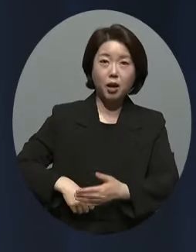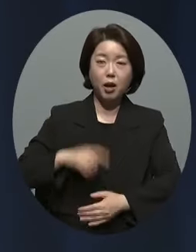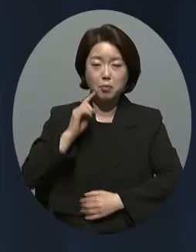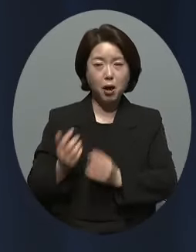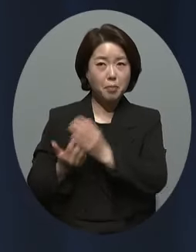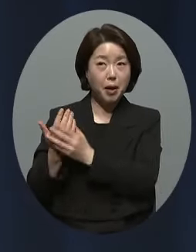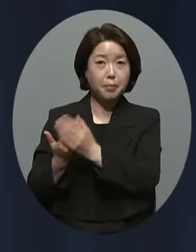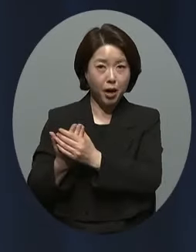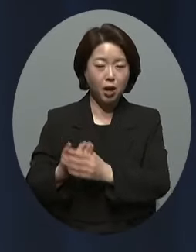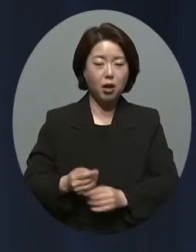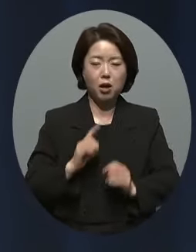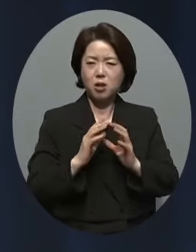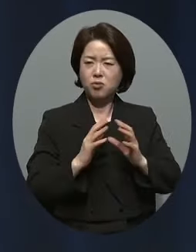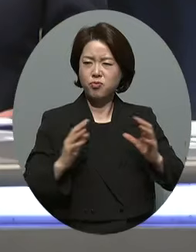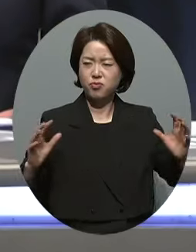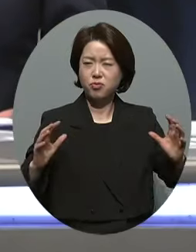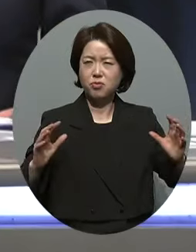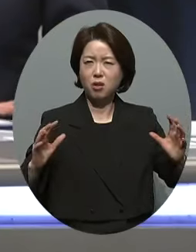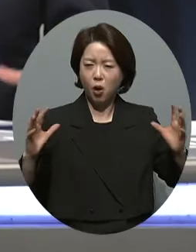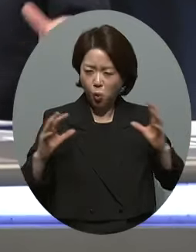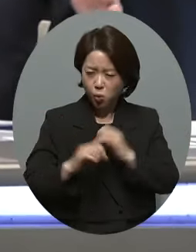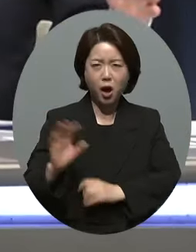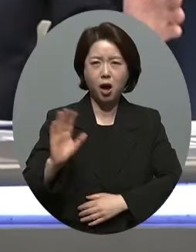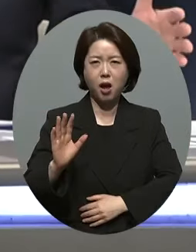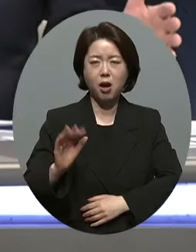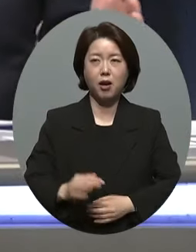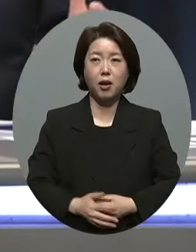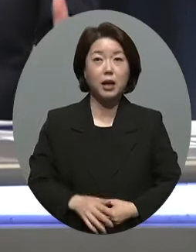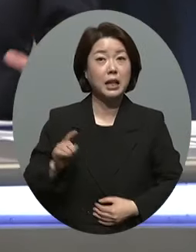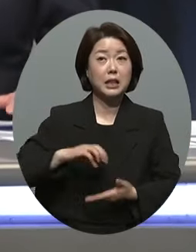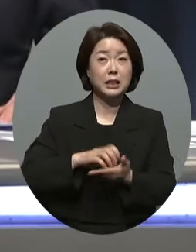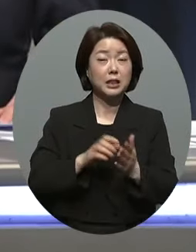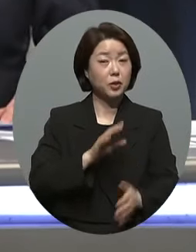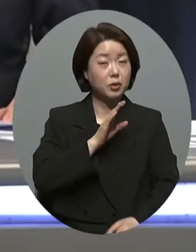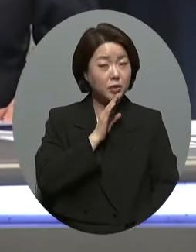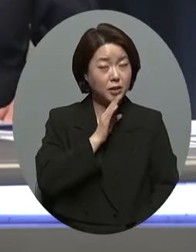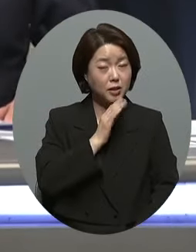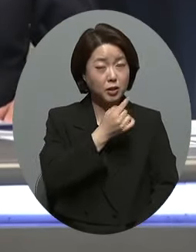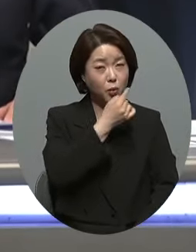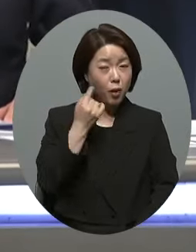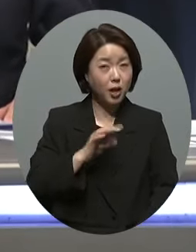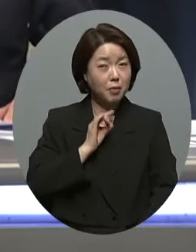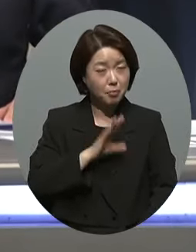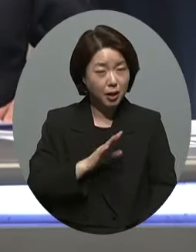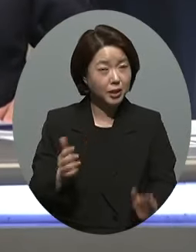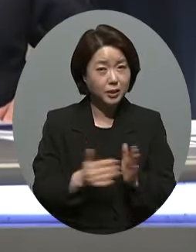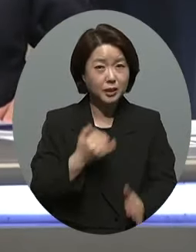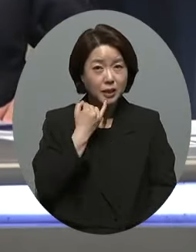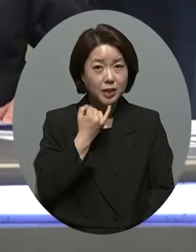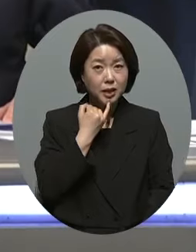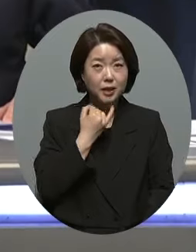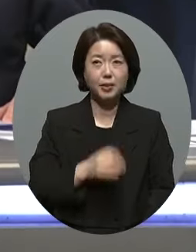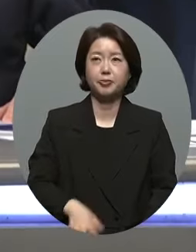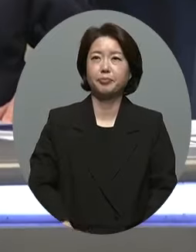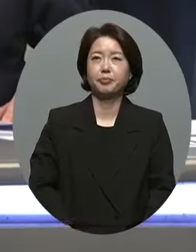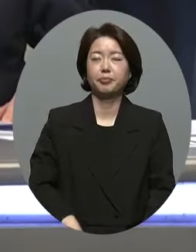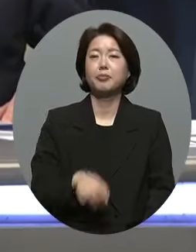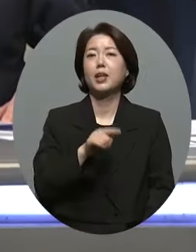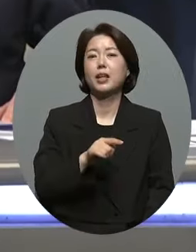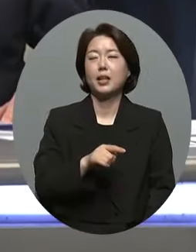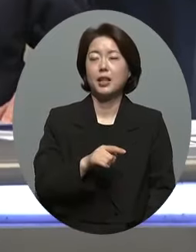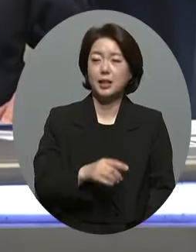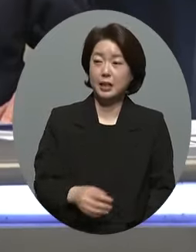나오고 있으면서 후폭풍이 가라앉지 않고 있는 상황 그 정도 사실관계 확인 정도로 될까요 어떻게 보십니까 저는이 사실 그